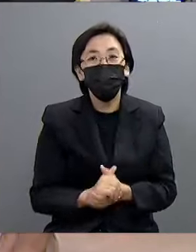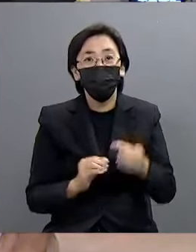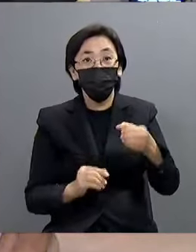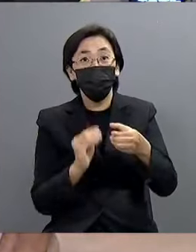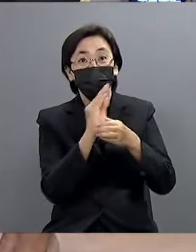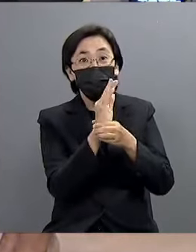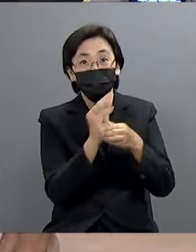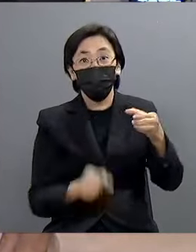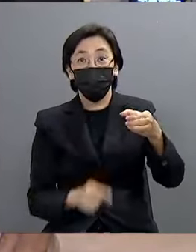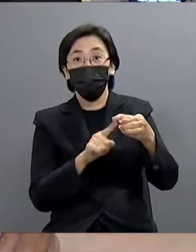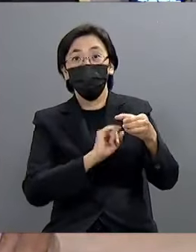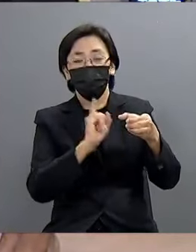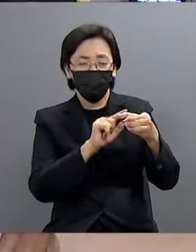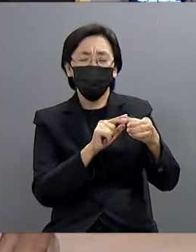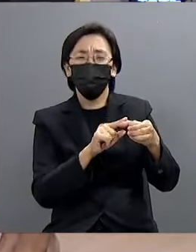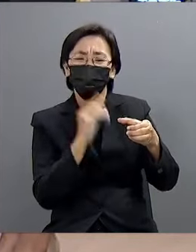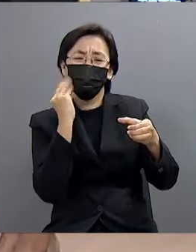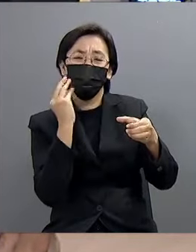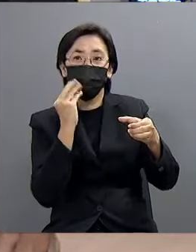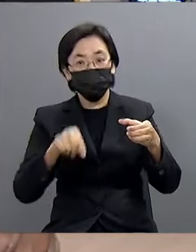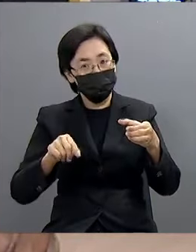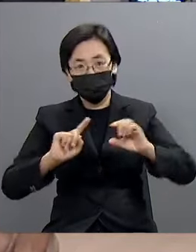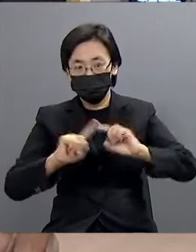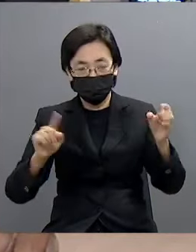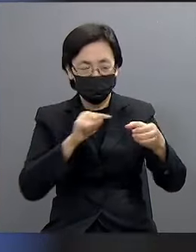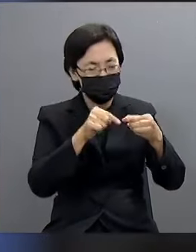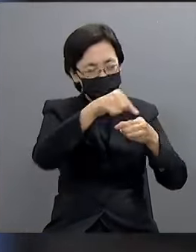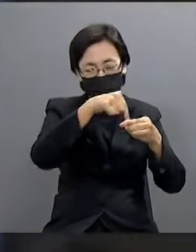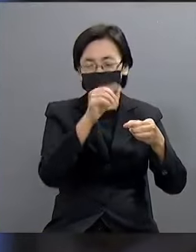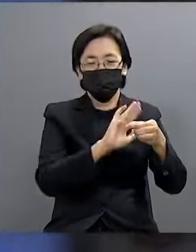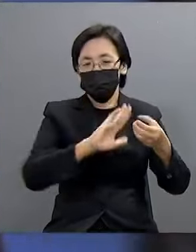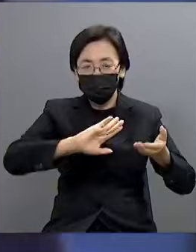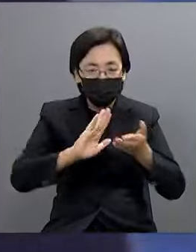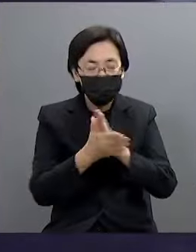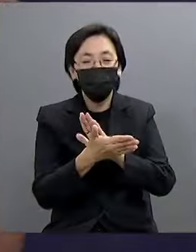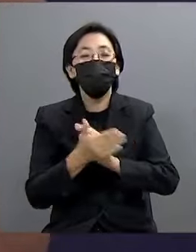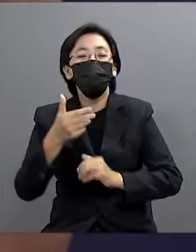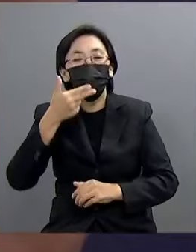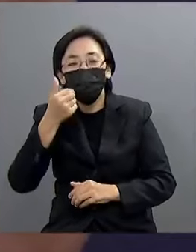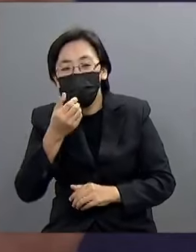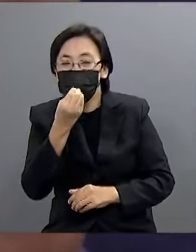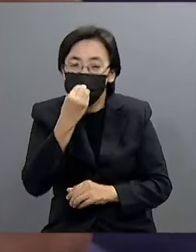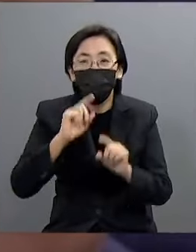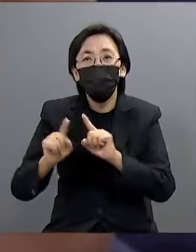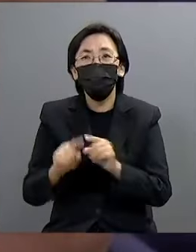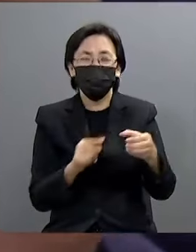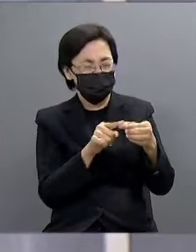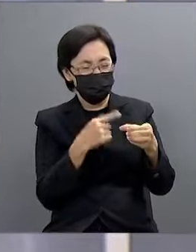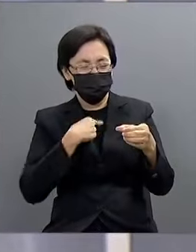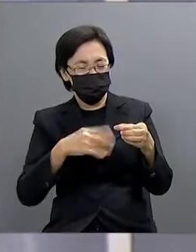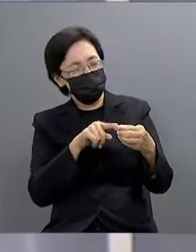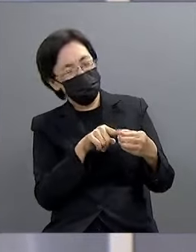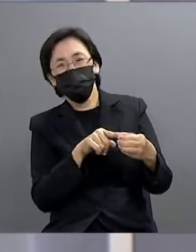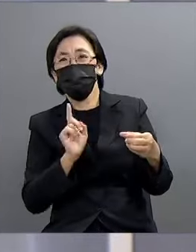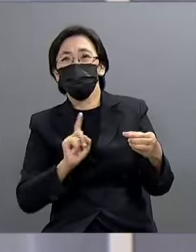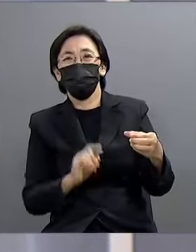ราก็ว่าเก๋แล้วนะอันนี้เก๋ยิ่งกว่าอีก คือแล้วไงพอเจอแบบนี้แล้วเรารู้สึกคิดยังไงถึงแบบฉันไม่ชอบหรอหรือยังไง ใช่ก็เหมือนว่า